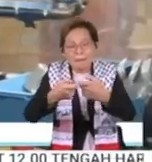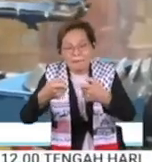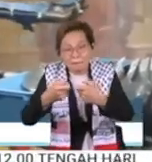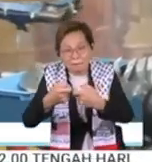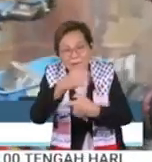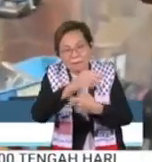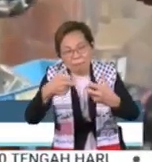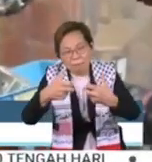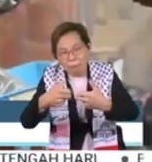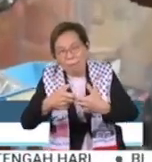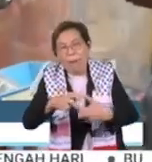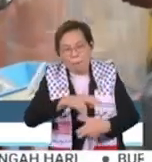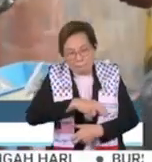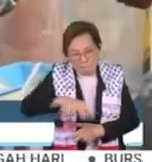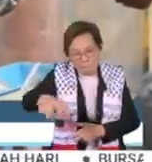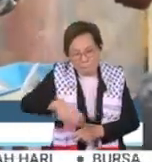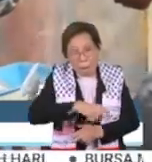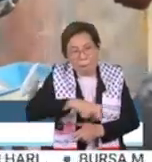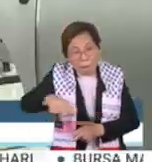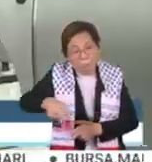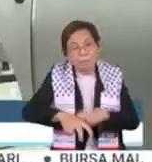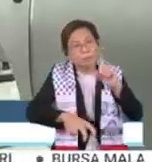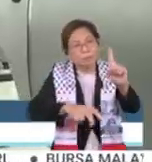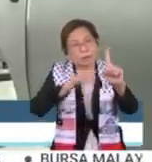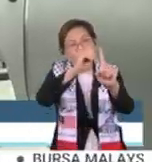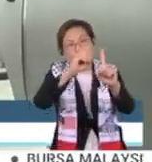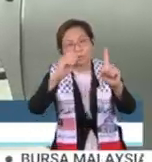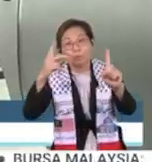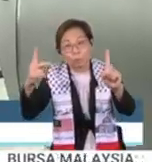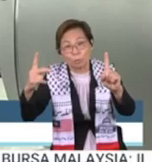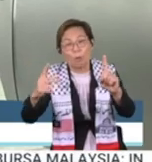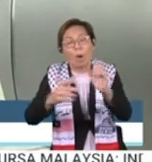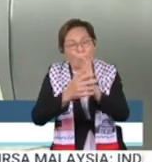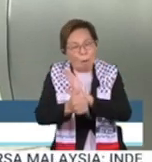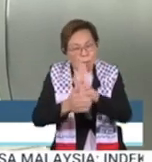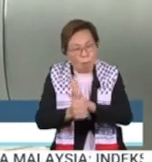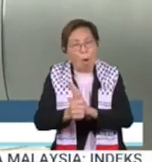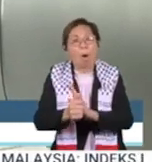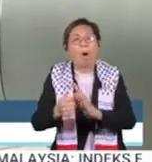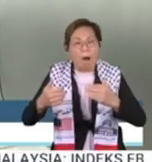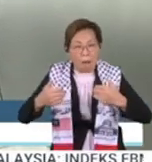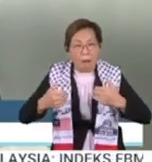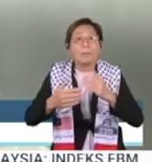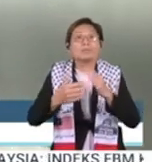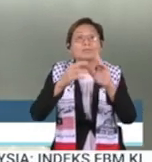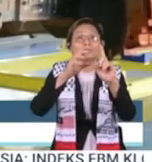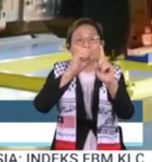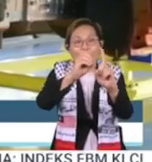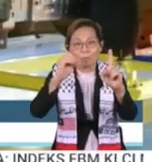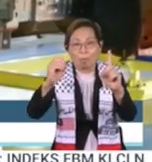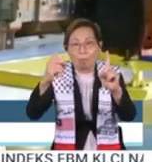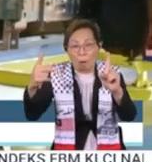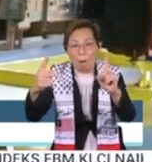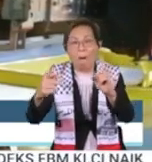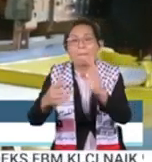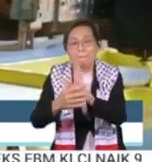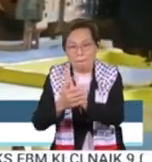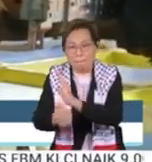serta kelengkapan dan pengangkutan. Hampir 100,000 potensi peluang diwujudkan.